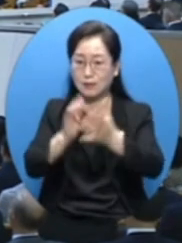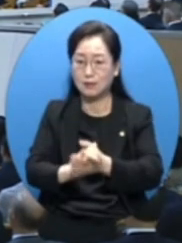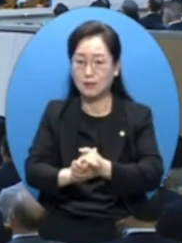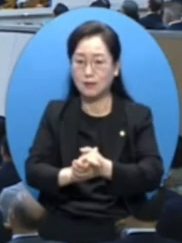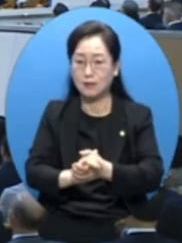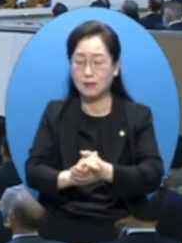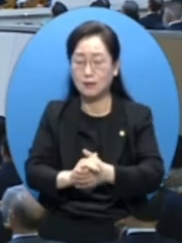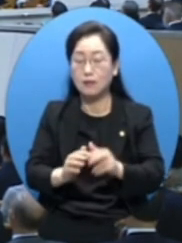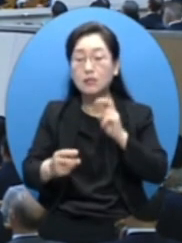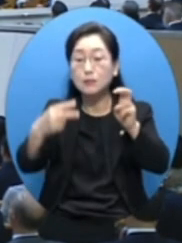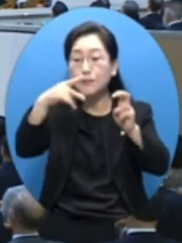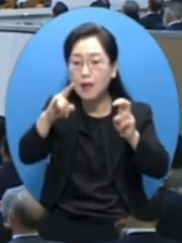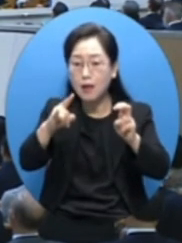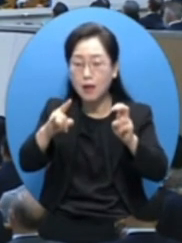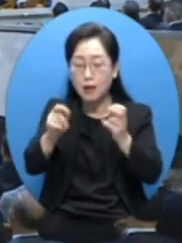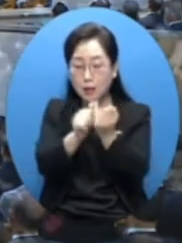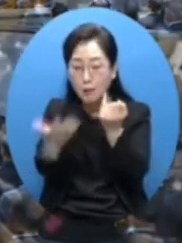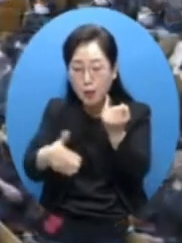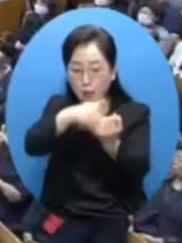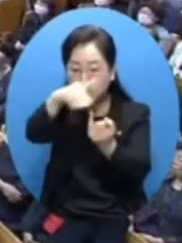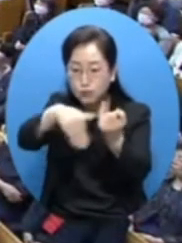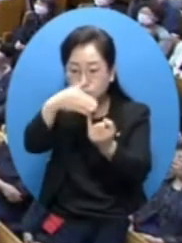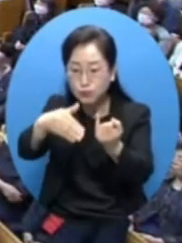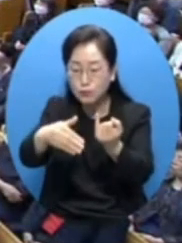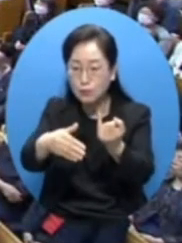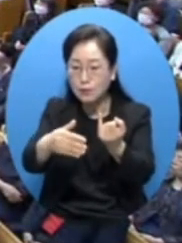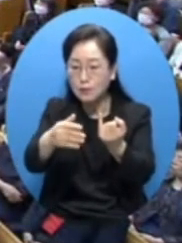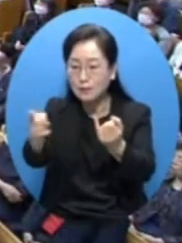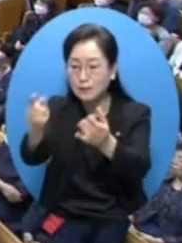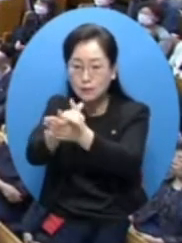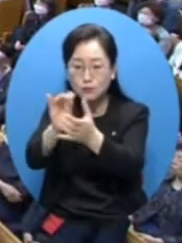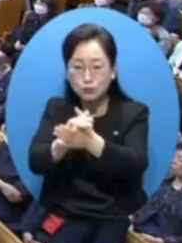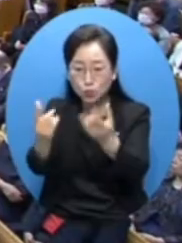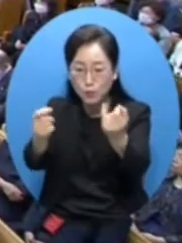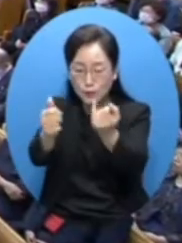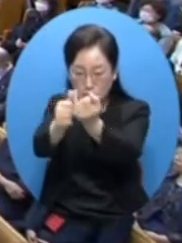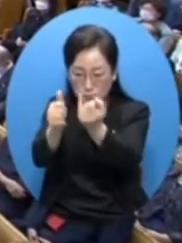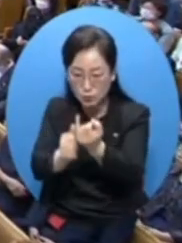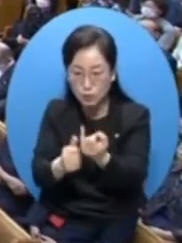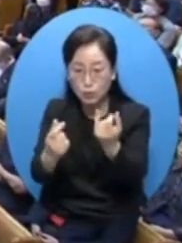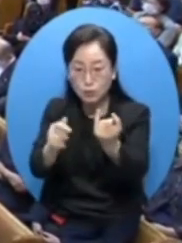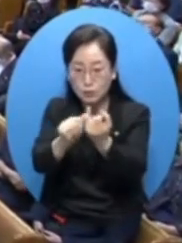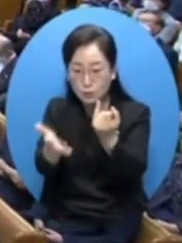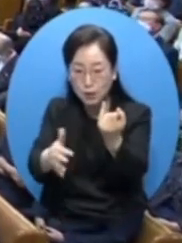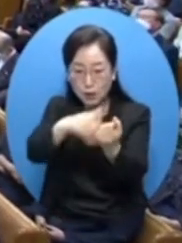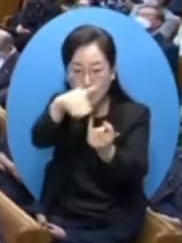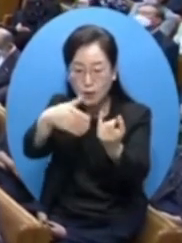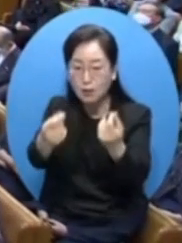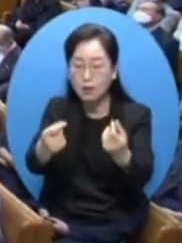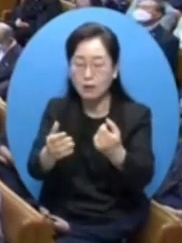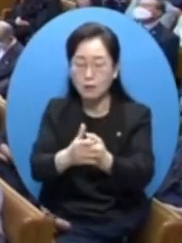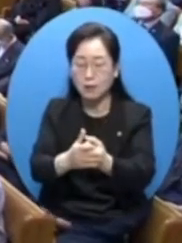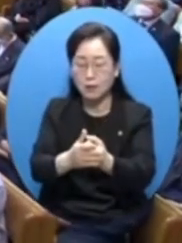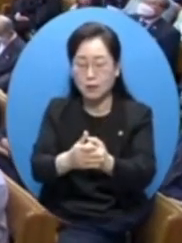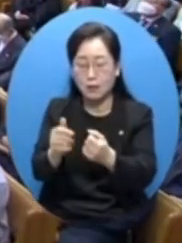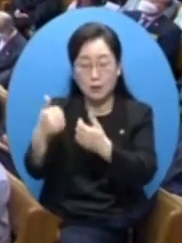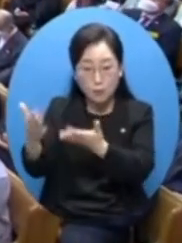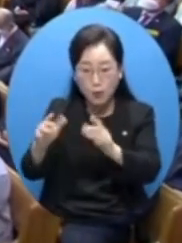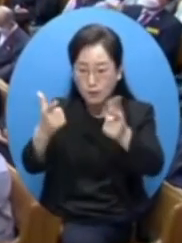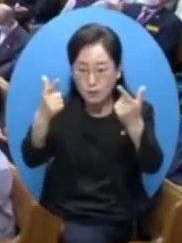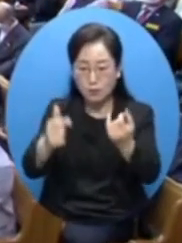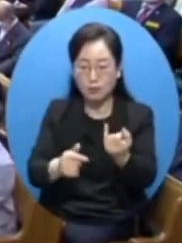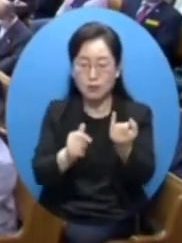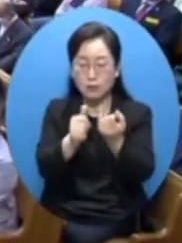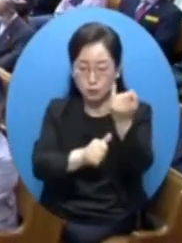20대 홀로 된 아내들이 남편의 비참한 죽음 앞에서 절망하고 주저앉지 않았습니다. 남편이 못다 이룬 선교를 완성하기